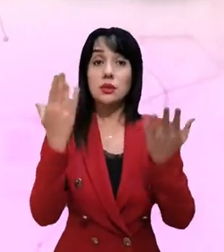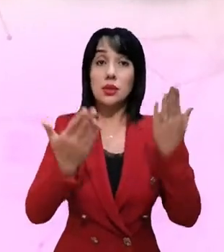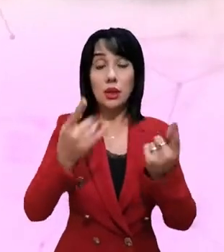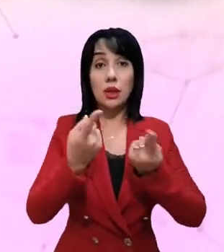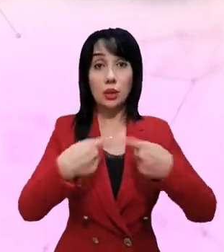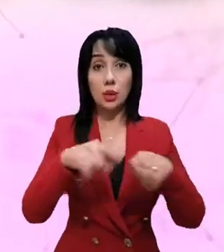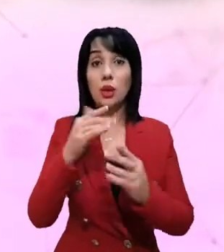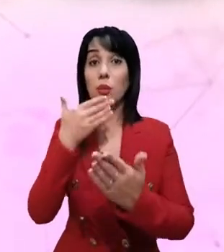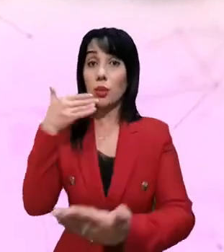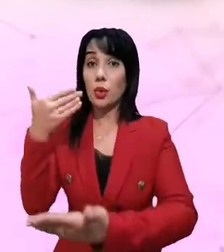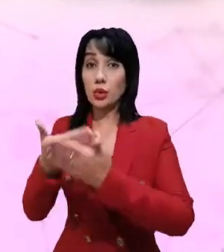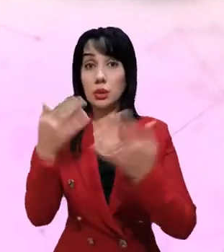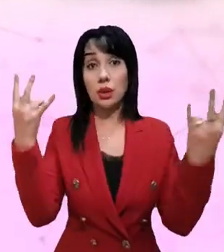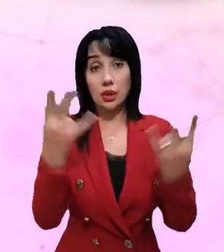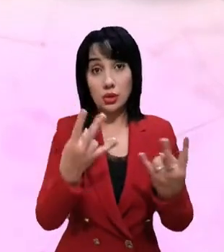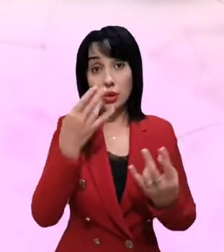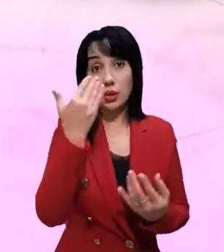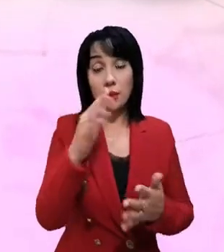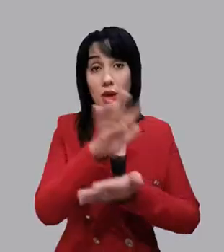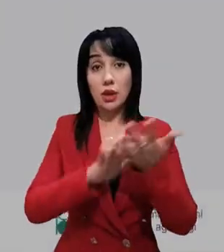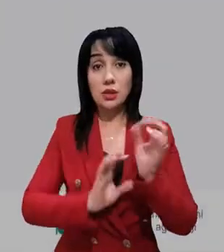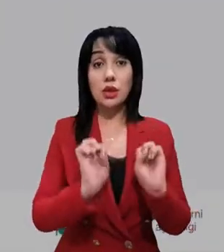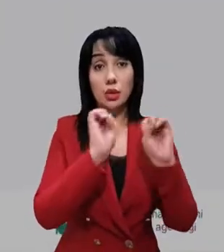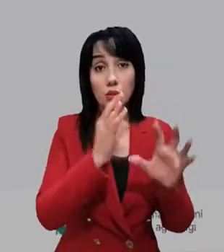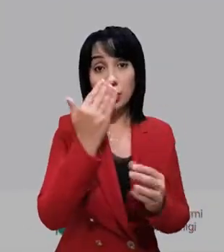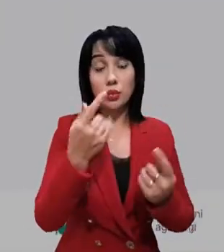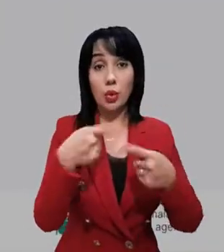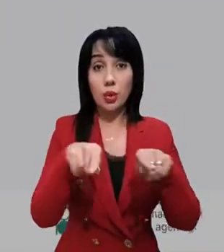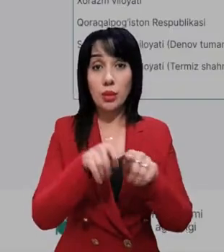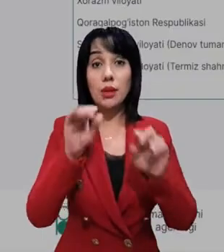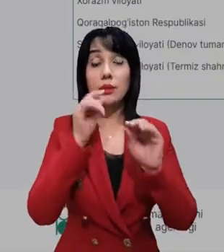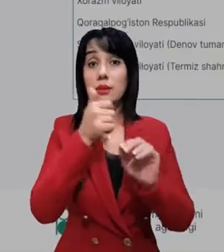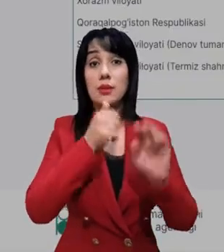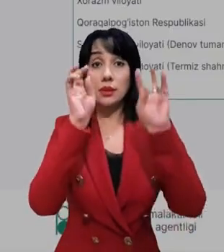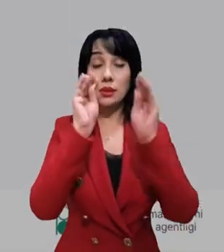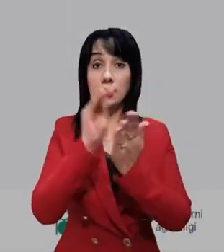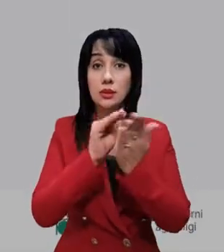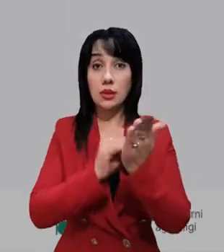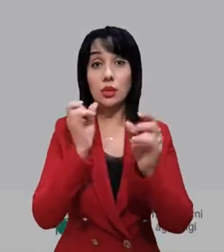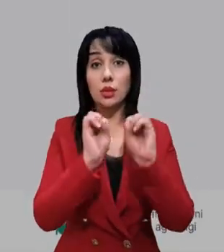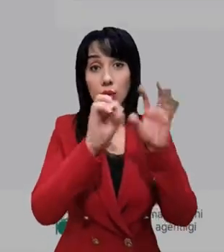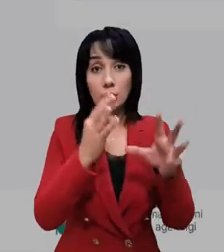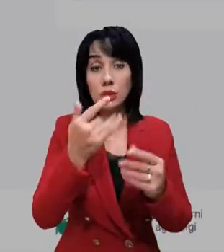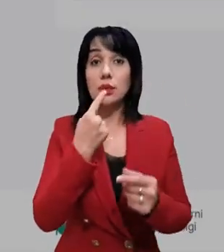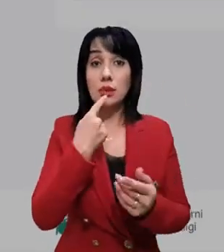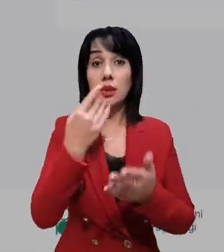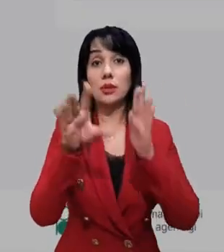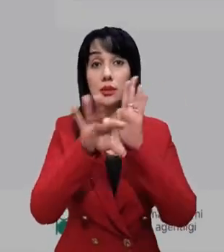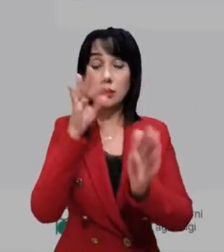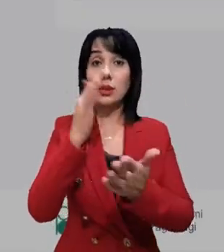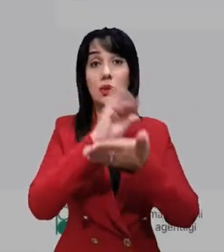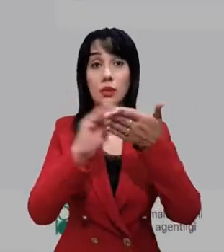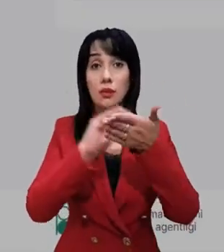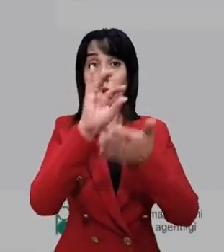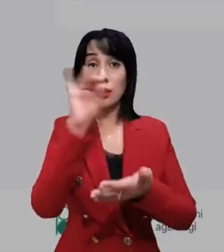etgan vazirlik yoki idoraga murojaat qilishi lozim. Ariza topshirish bo'limida test topshirish hududi, ta'lim tili va test